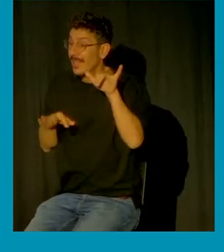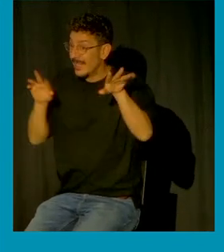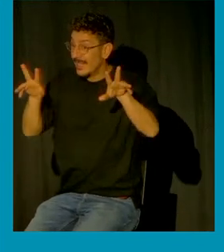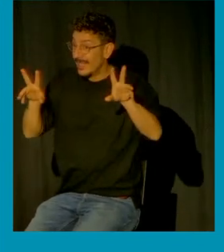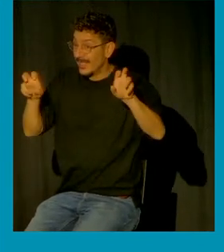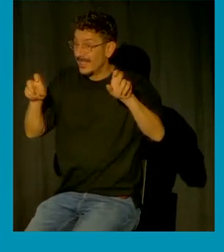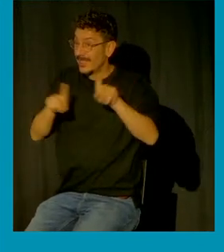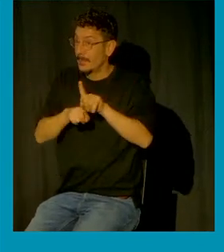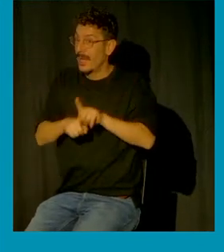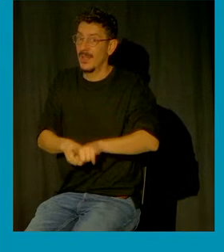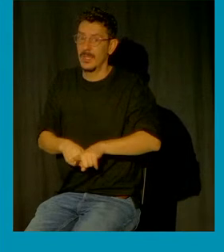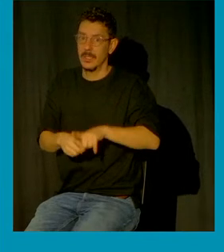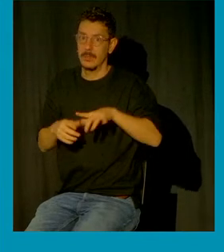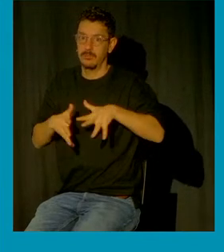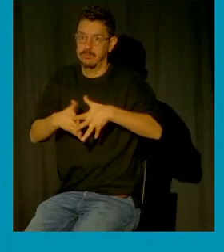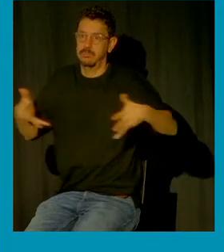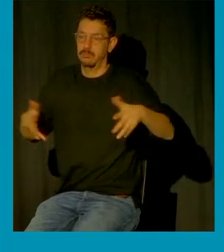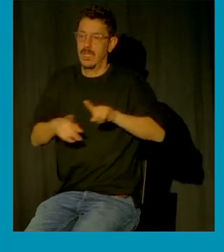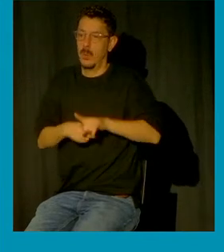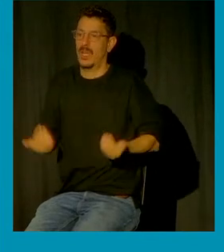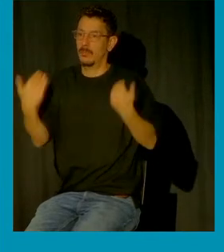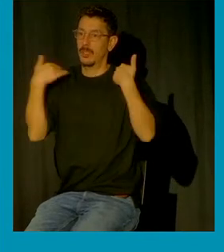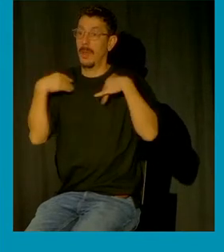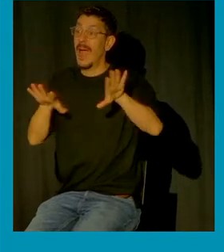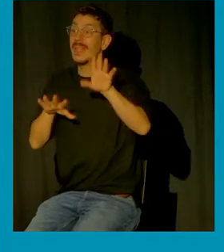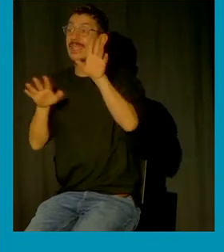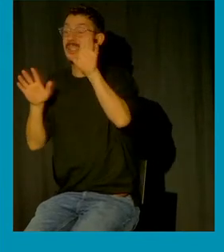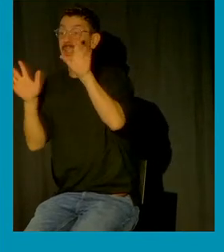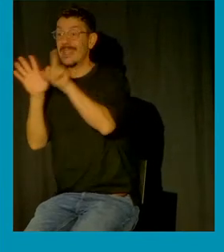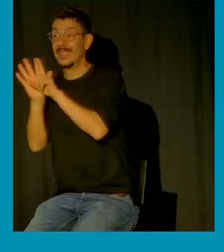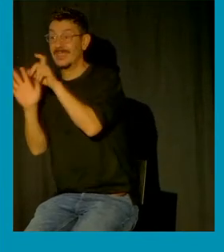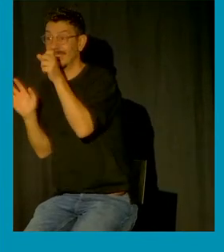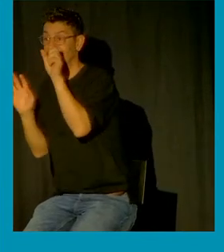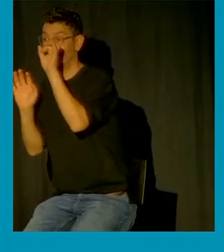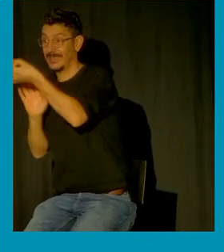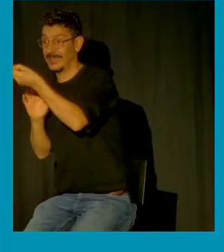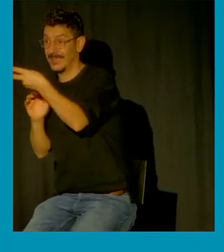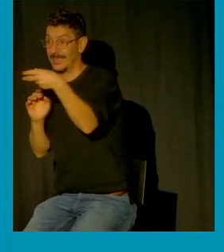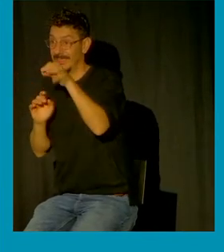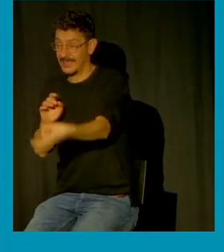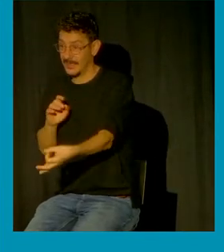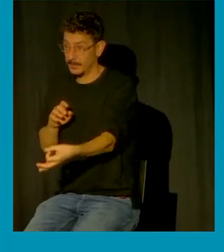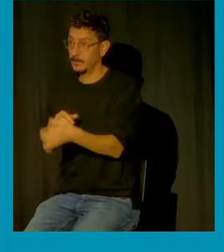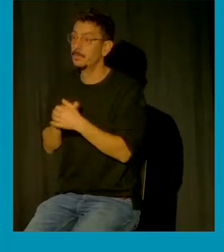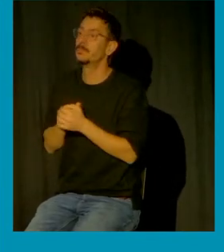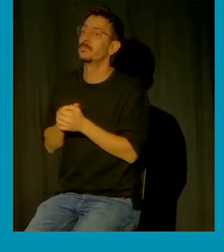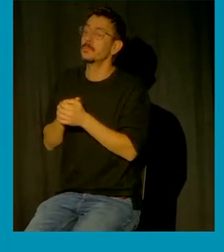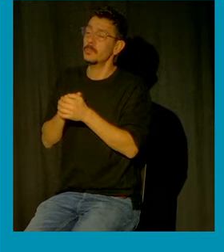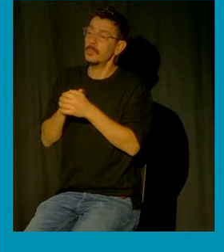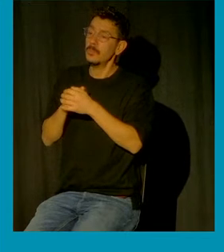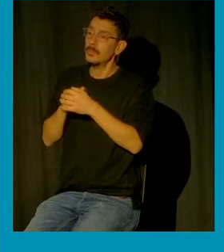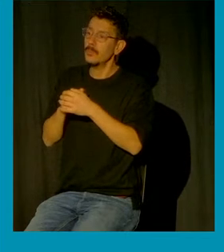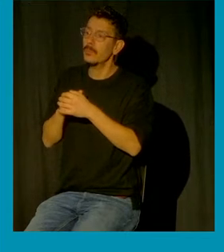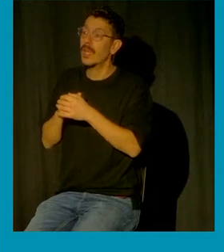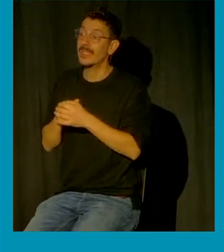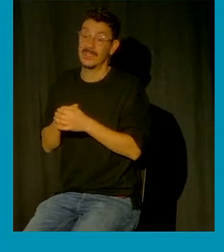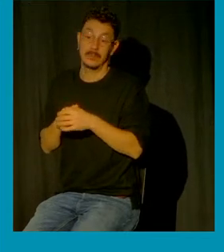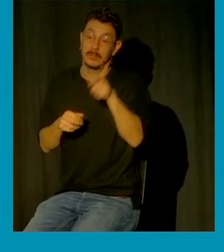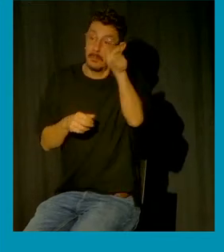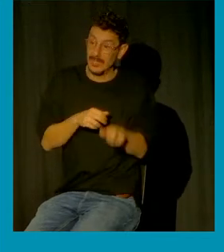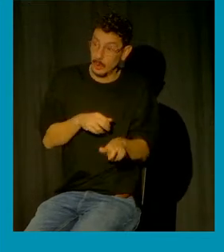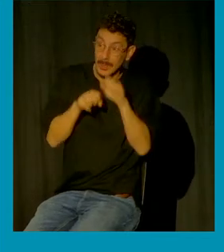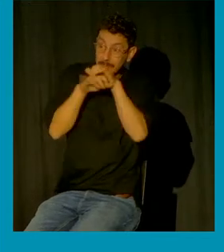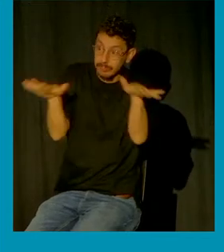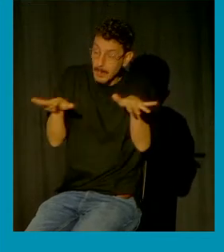la llei del CSI ara contempla que no només el primer divulgador sinó els divulgadors successius amb una pena inferior